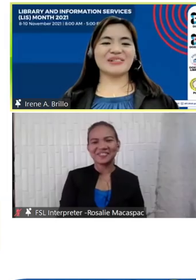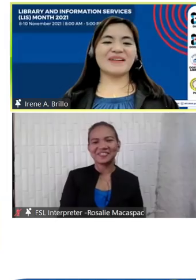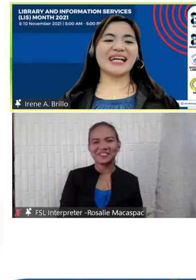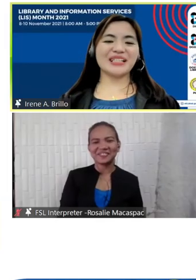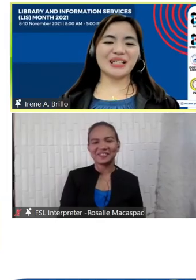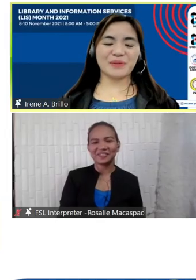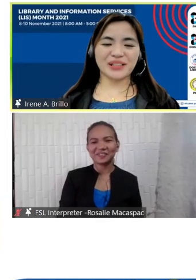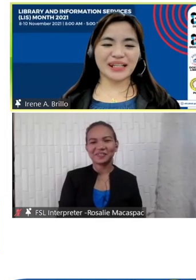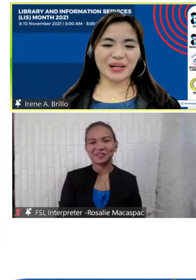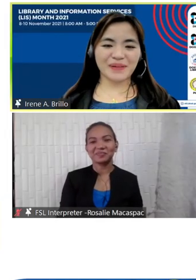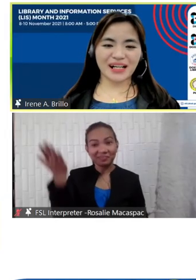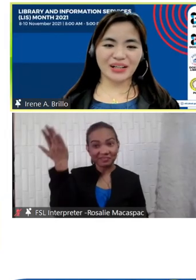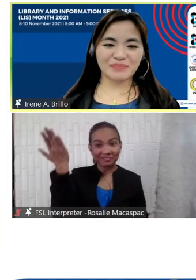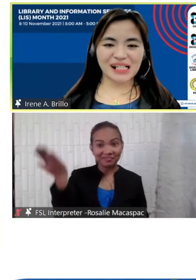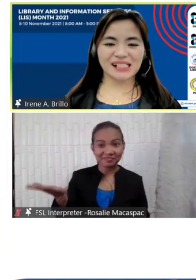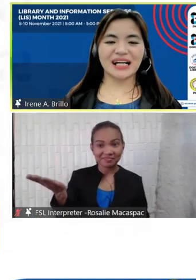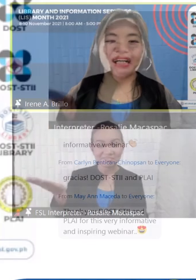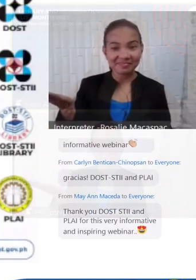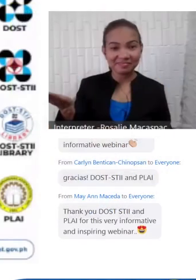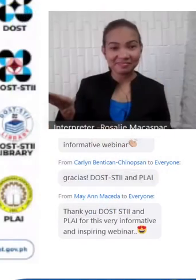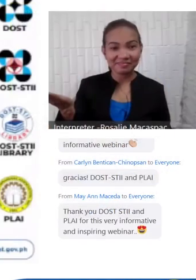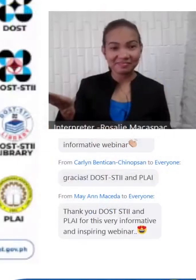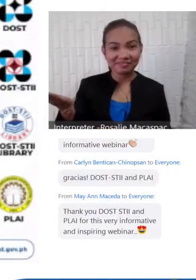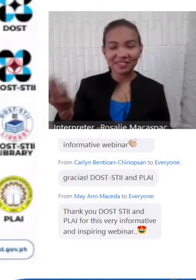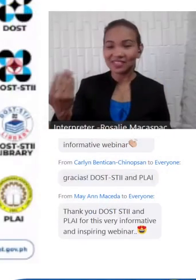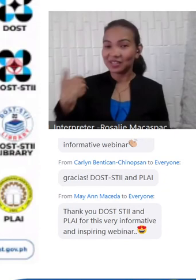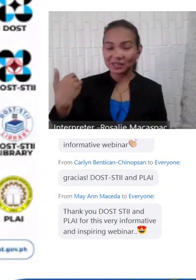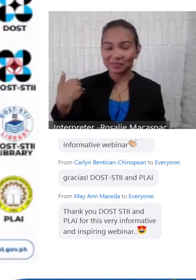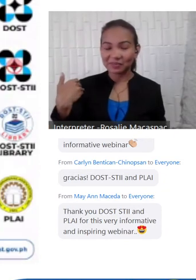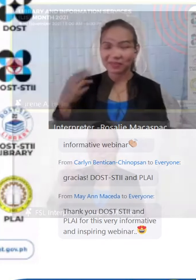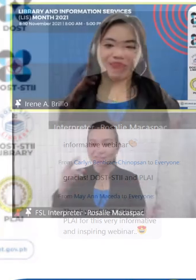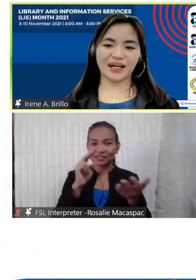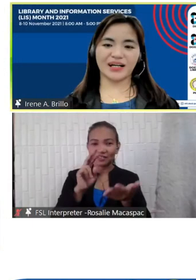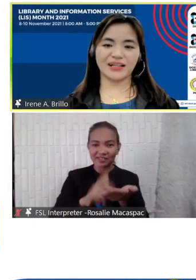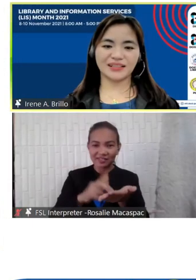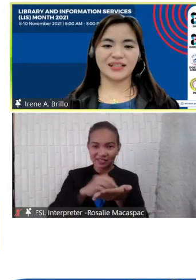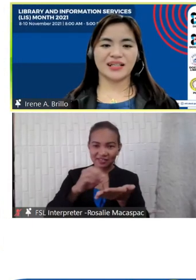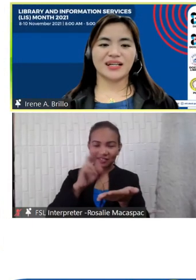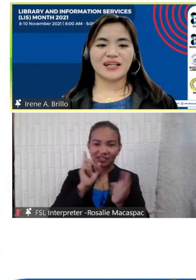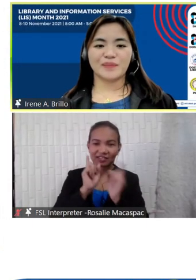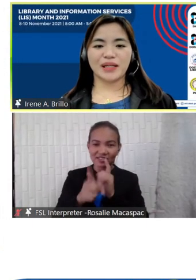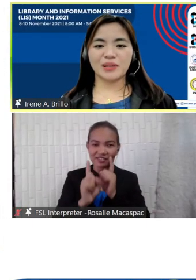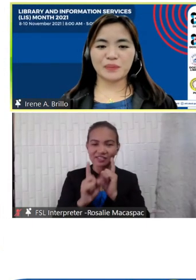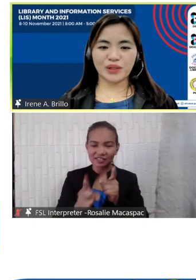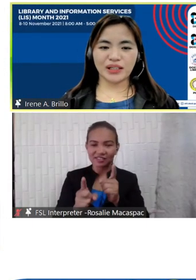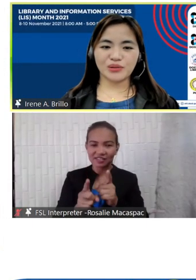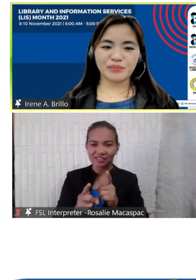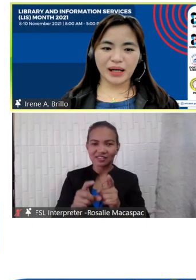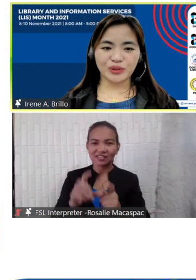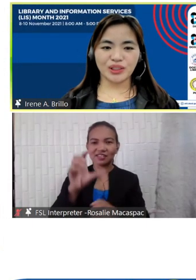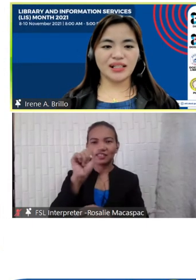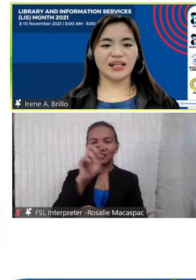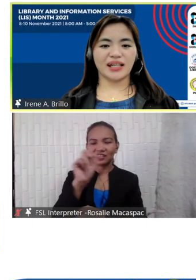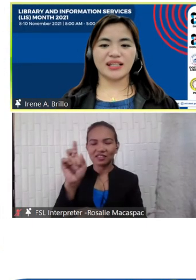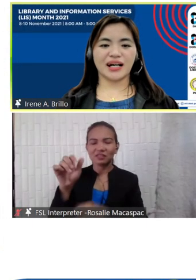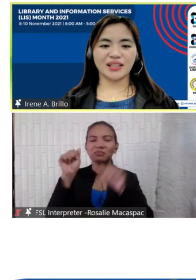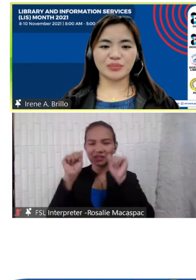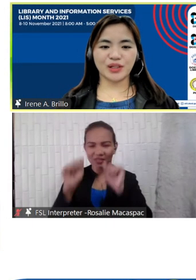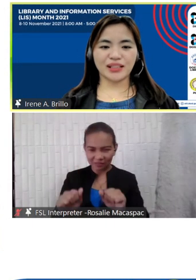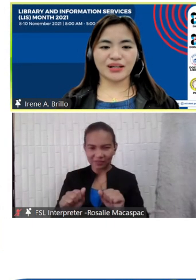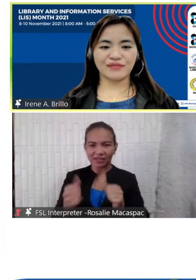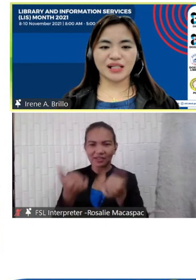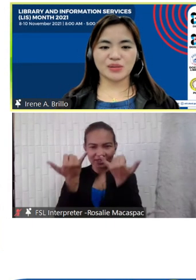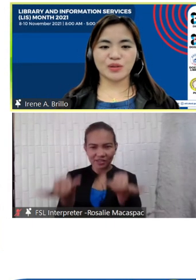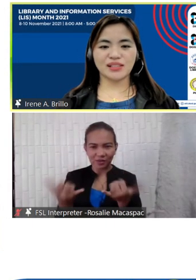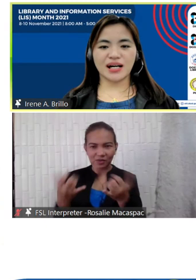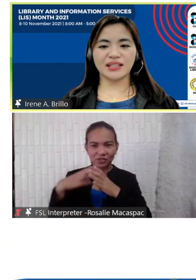Okay, sa mga hindi po nakapag-accomplish ng attendance form kanina po, pwede pa po kayong humabol. Ayan, narito